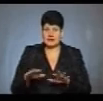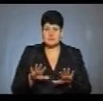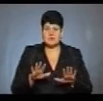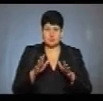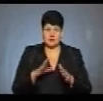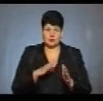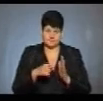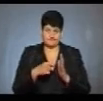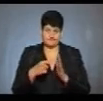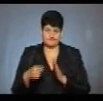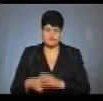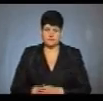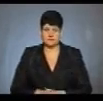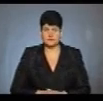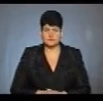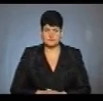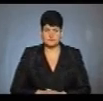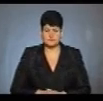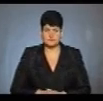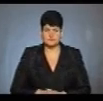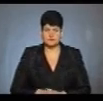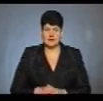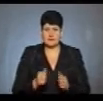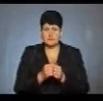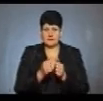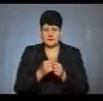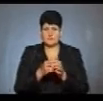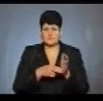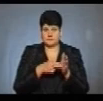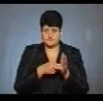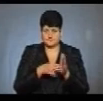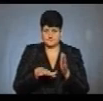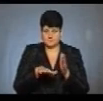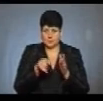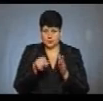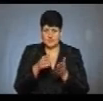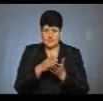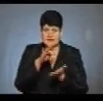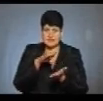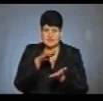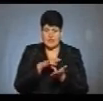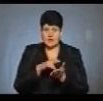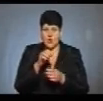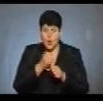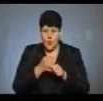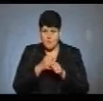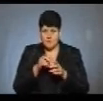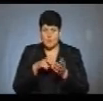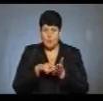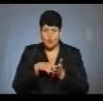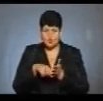була наша знімальна група. Це привокзальний майдан у Тернополі. Тут знаходиться центр обробки поштових